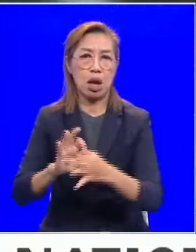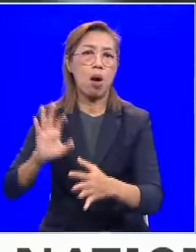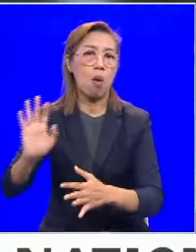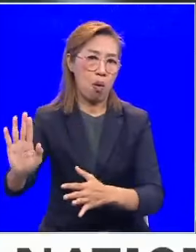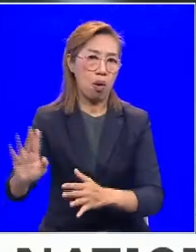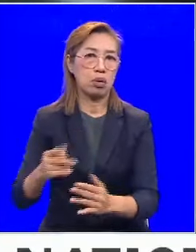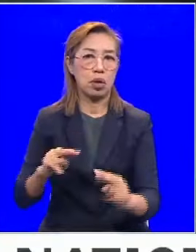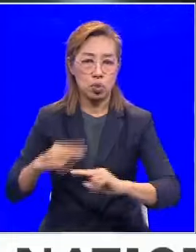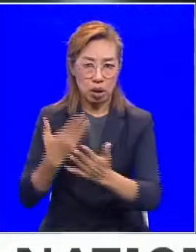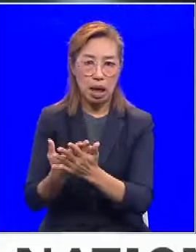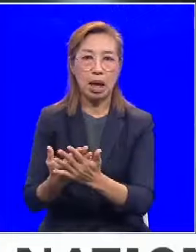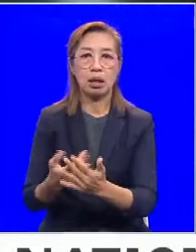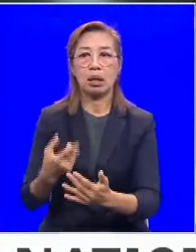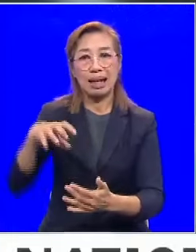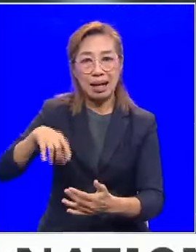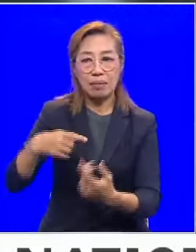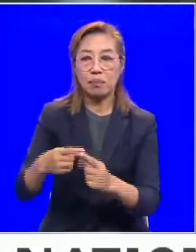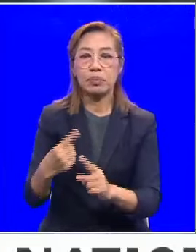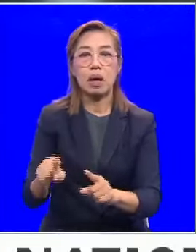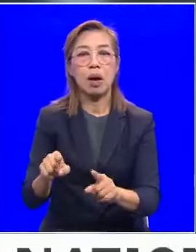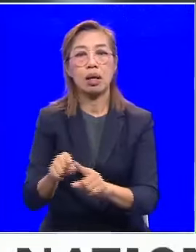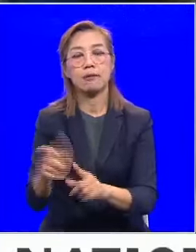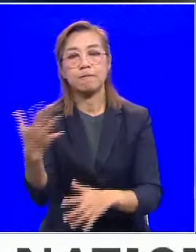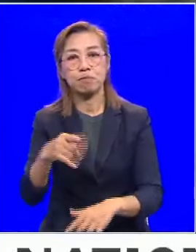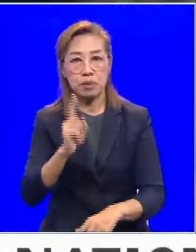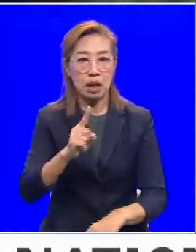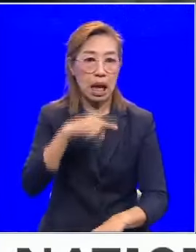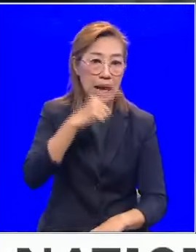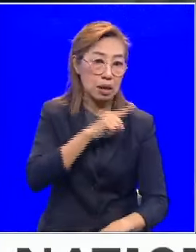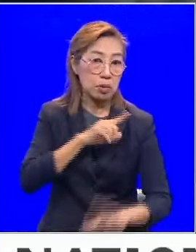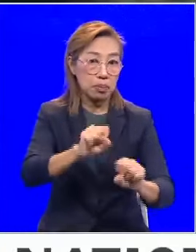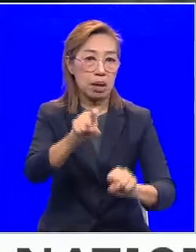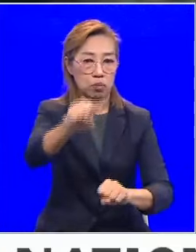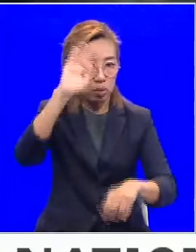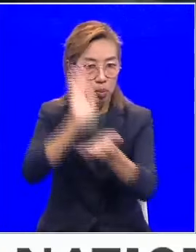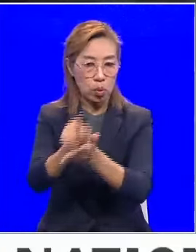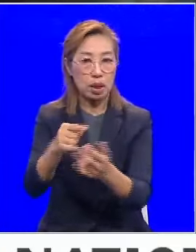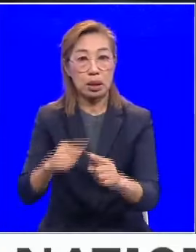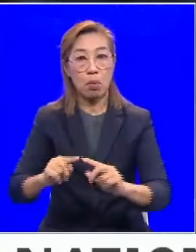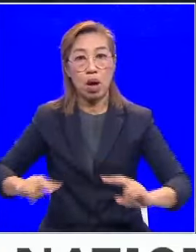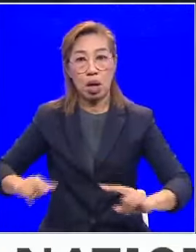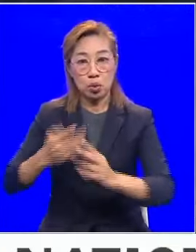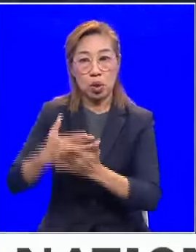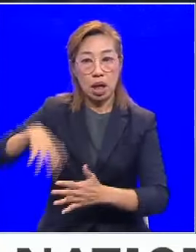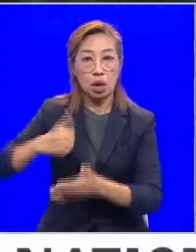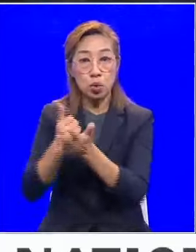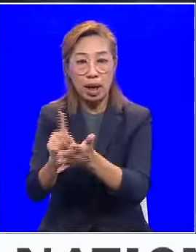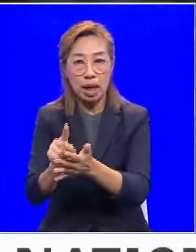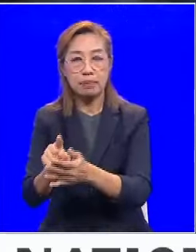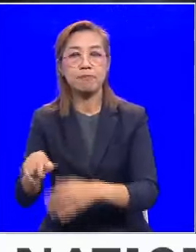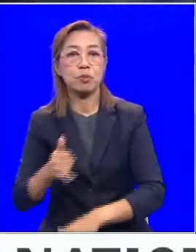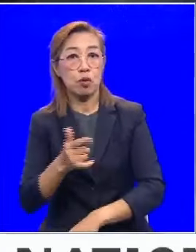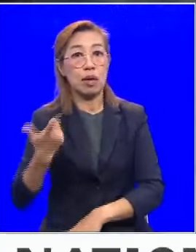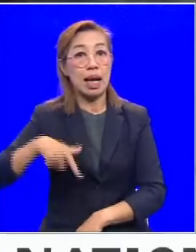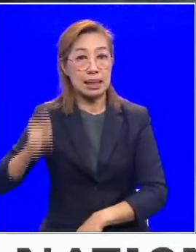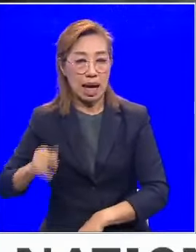บอกว่าไอเวลาช่วยเขาจะไปช่วยในชั้นศาลว่าการกระทำเนี้ยมันเข้าข่ายผิดตามกฎหมายนี้ไมันเลยมีช่องว่าง